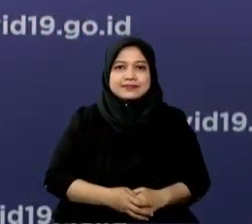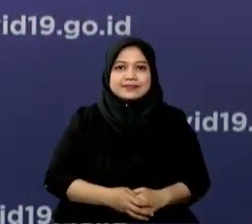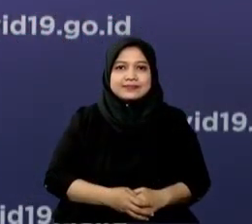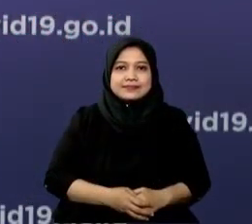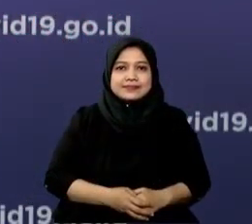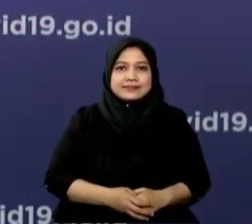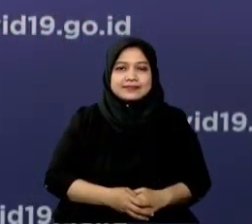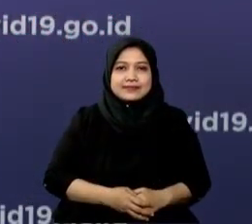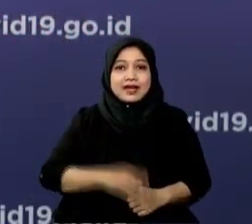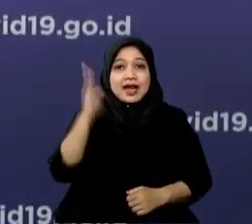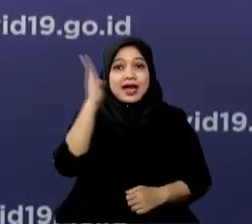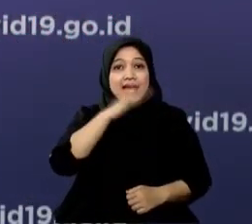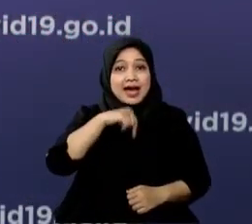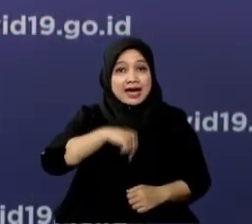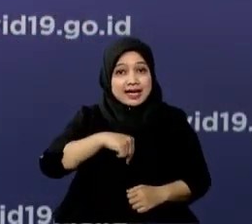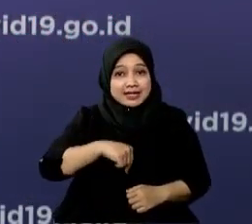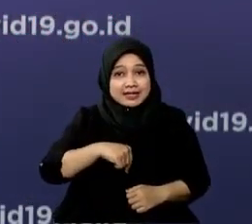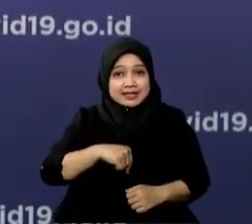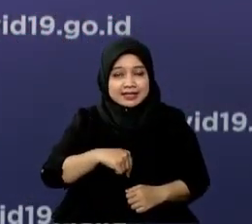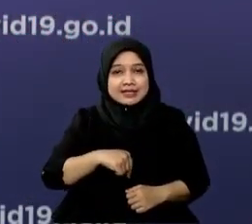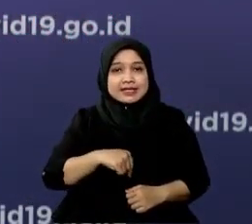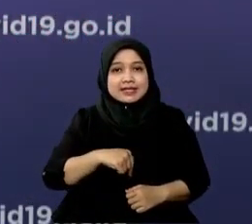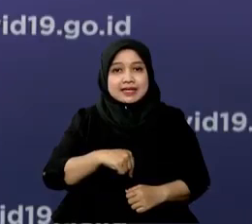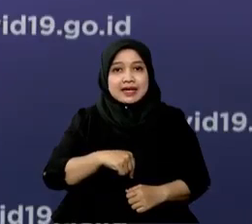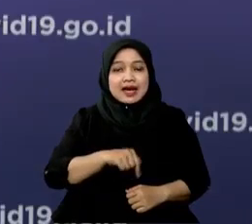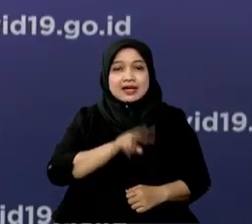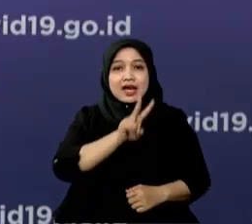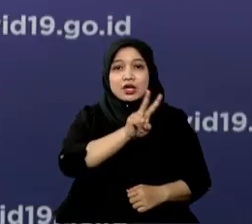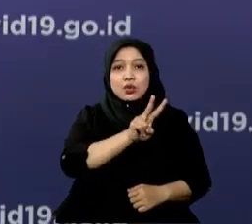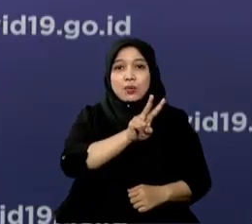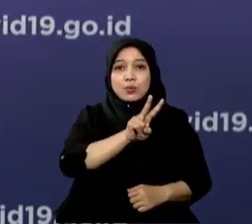Hari ini telah